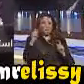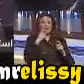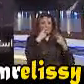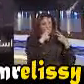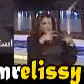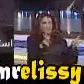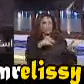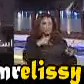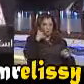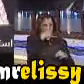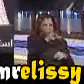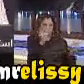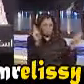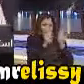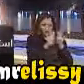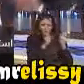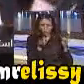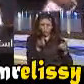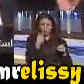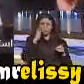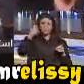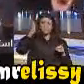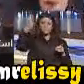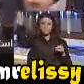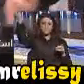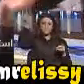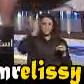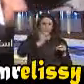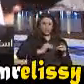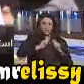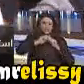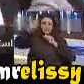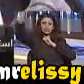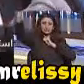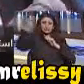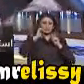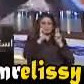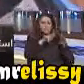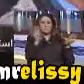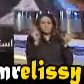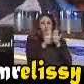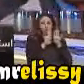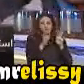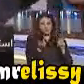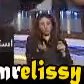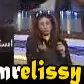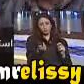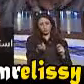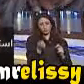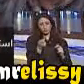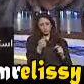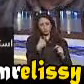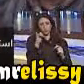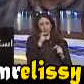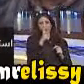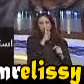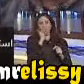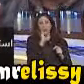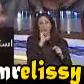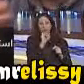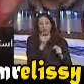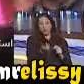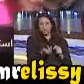المجمع مفتوح. جينا كلنا من اخر الدنيا باسم المجمع مفتوح. لا مجمع مفتوح ولا حاجه مفتوحه ولا عملنا حاجه. انا بقالي